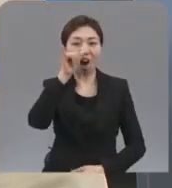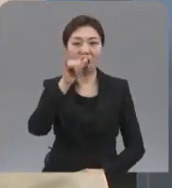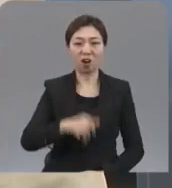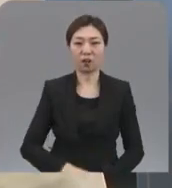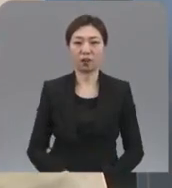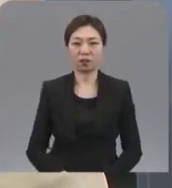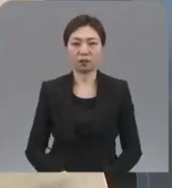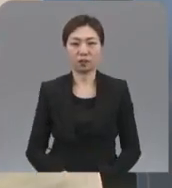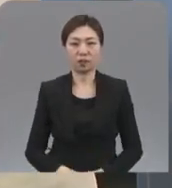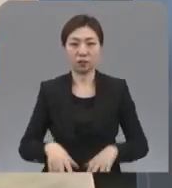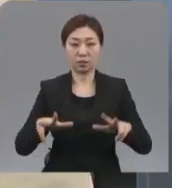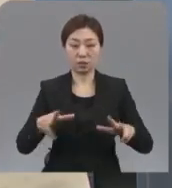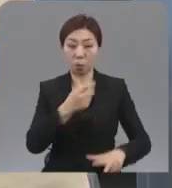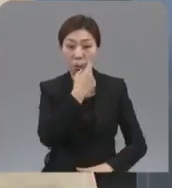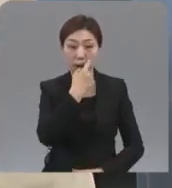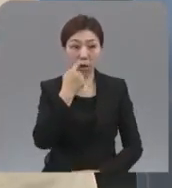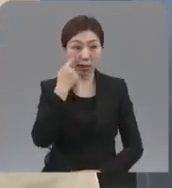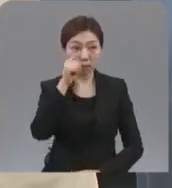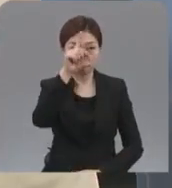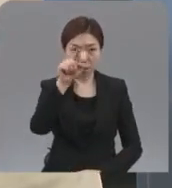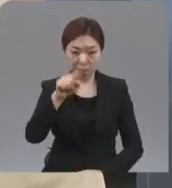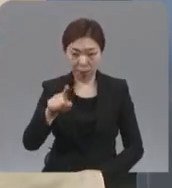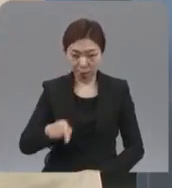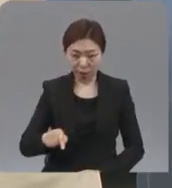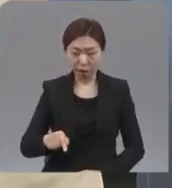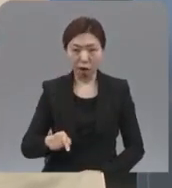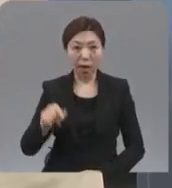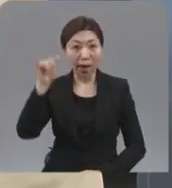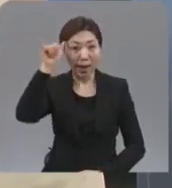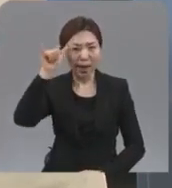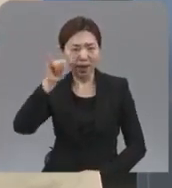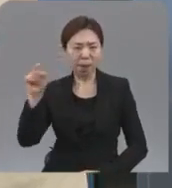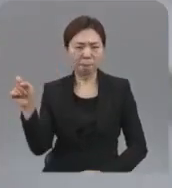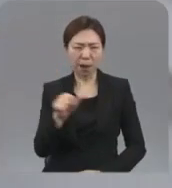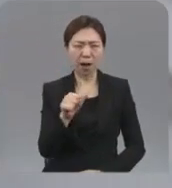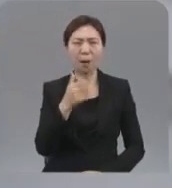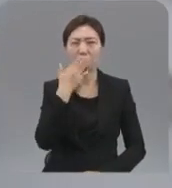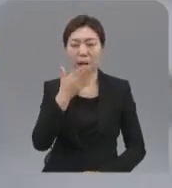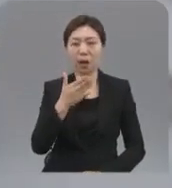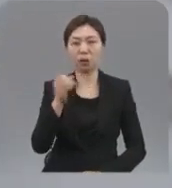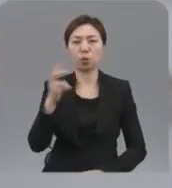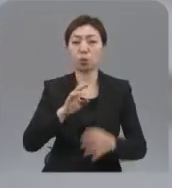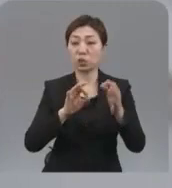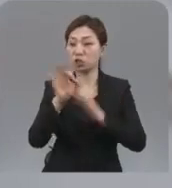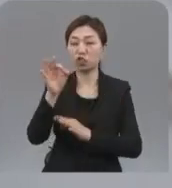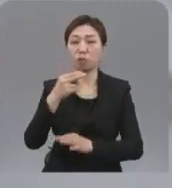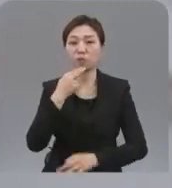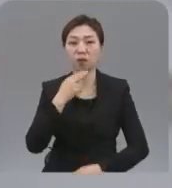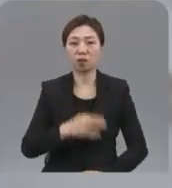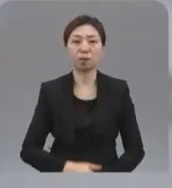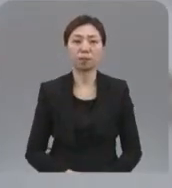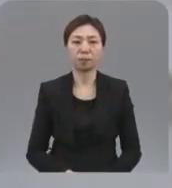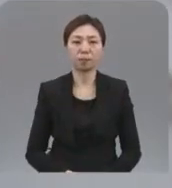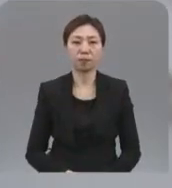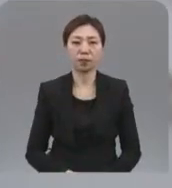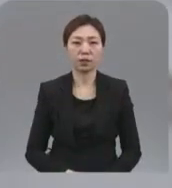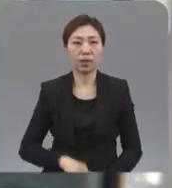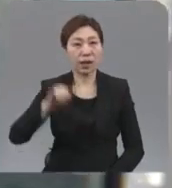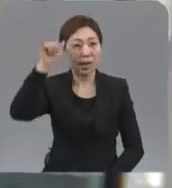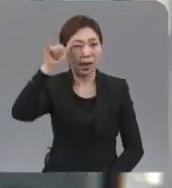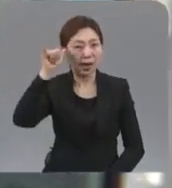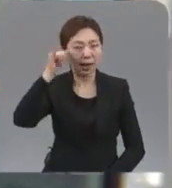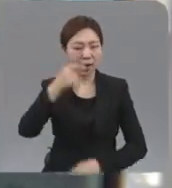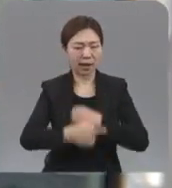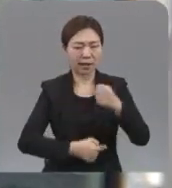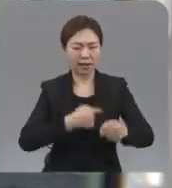ini pun telah tersedia Ai portable yang dapat dipasang di notebook atau telepon pintar bangsa pasar Ai dalam negeri di Korea Selatan diperkirakan